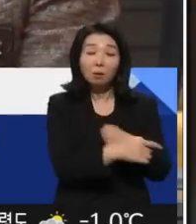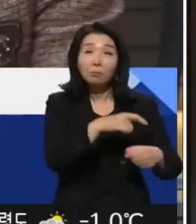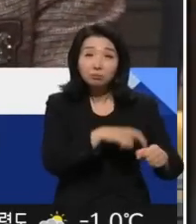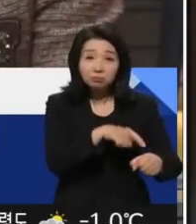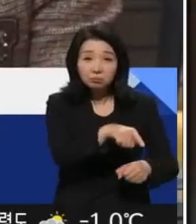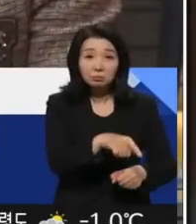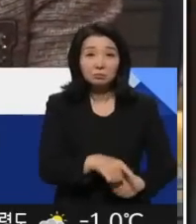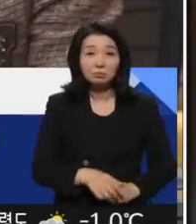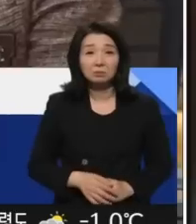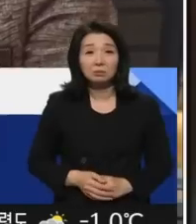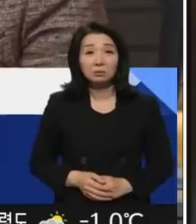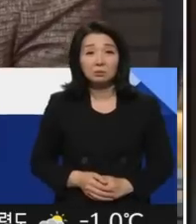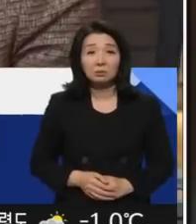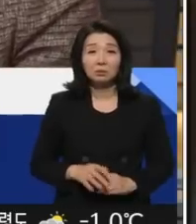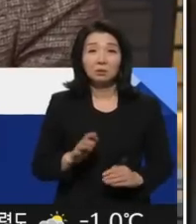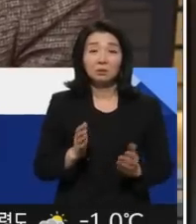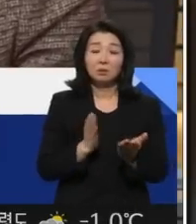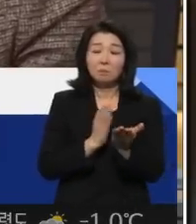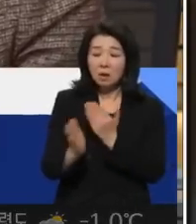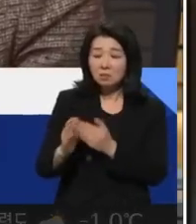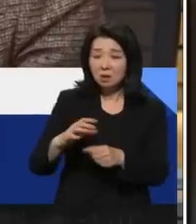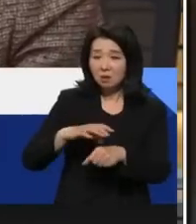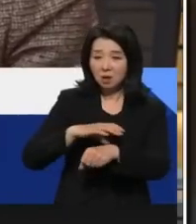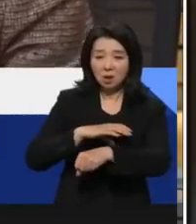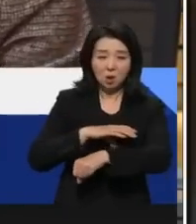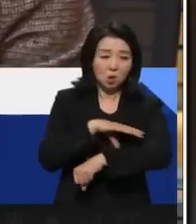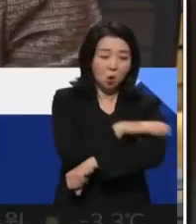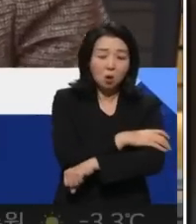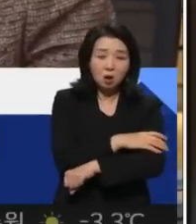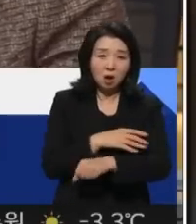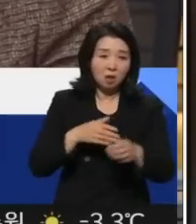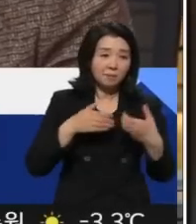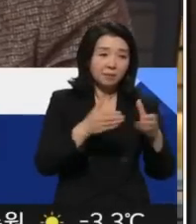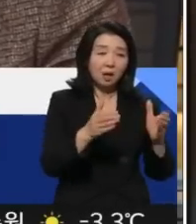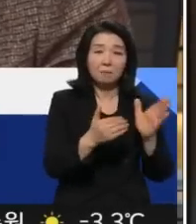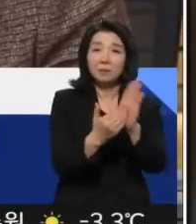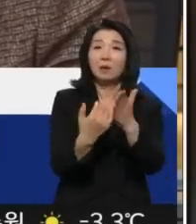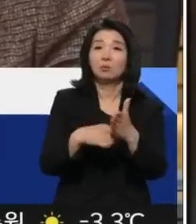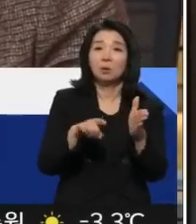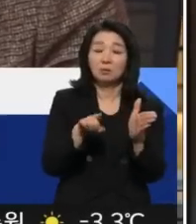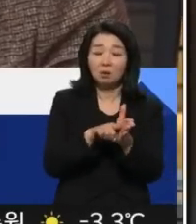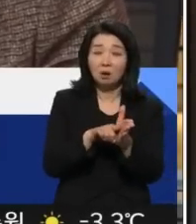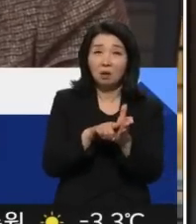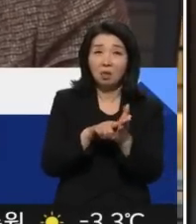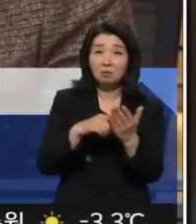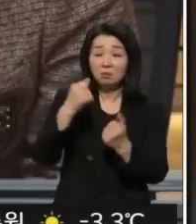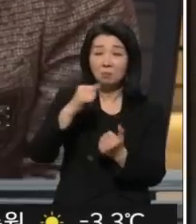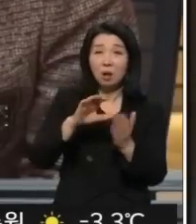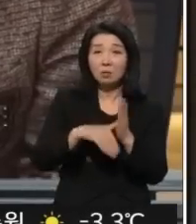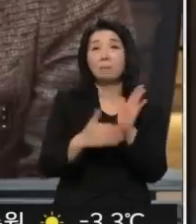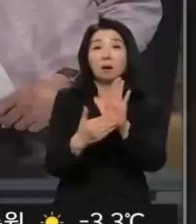이게. 이런 부당한 공권력의 탄압에 대응하라고 만드는 게 바로 불체포 특권 아닙니까?